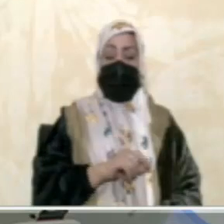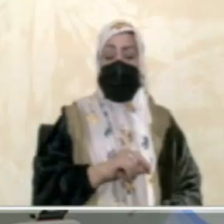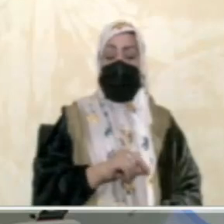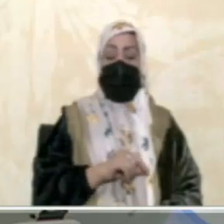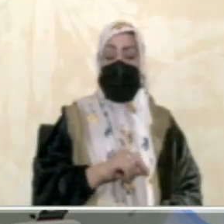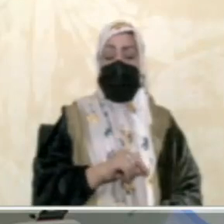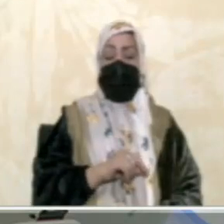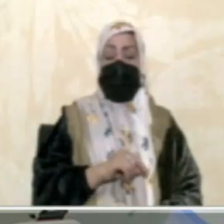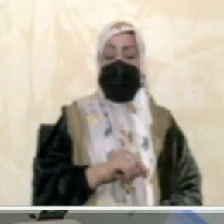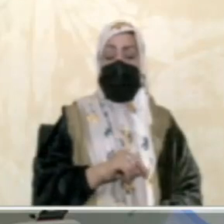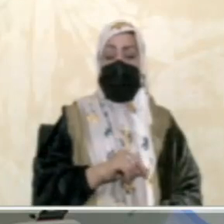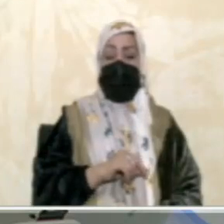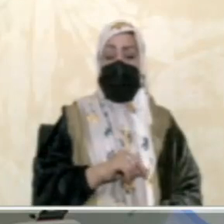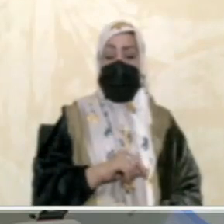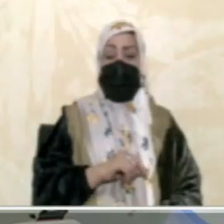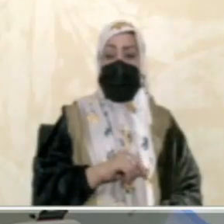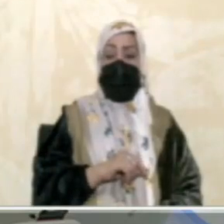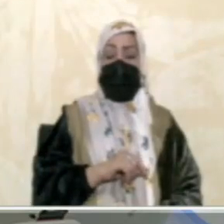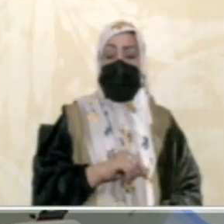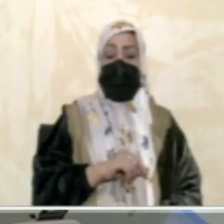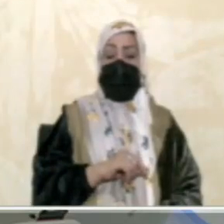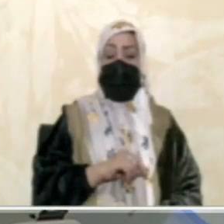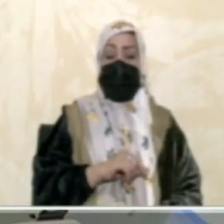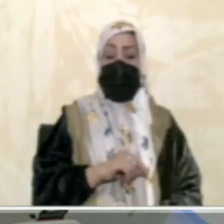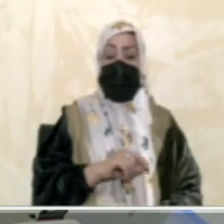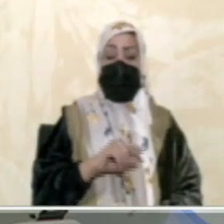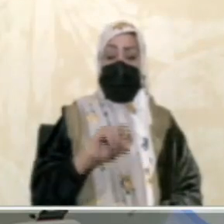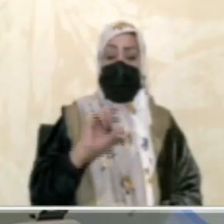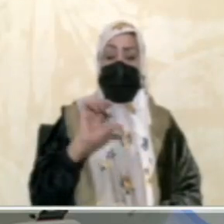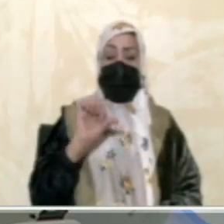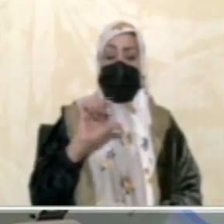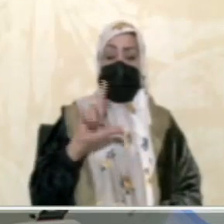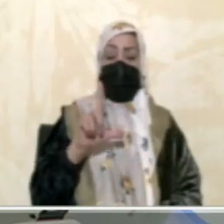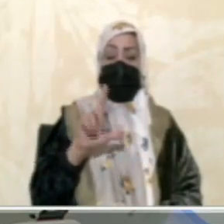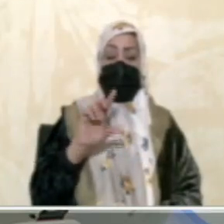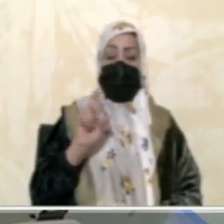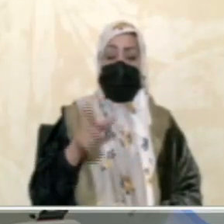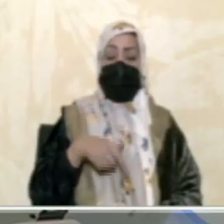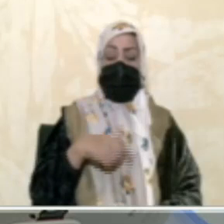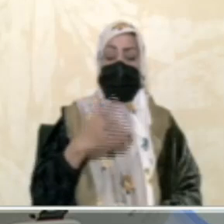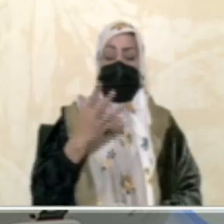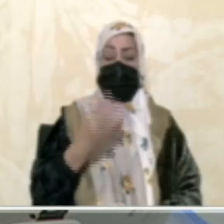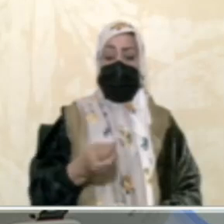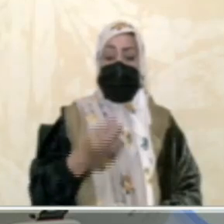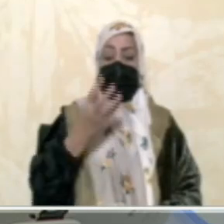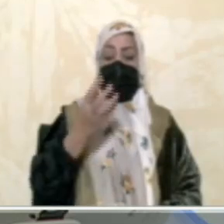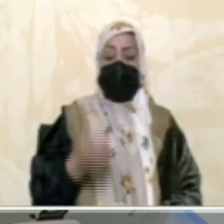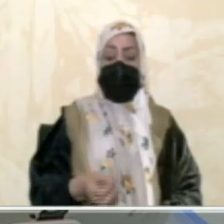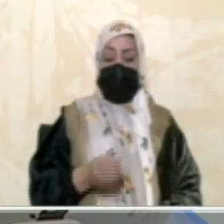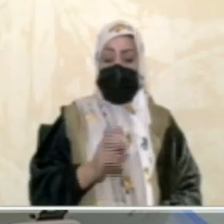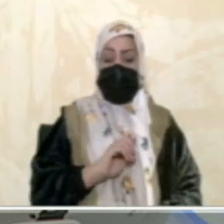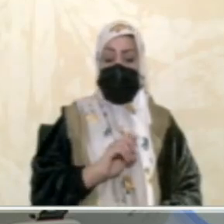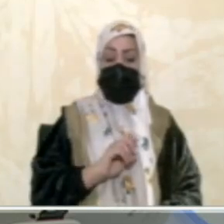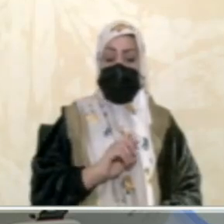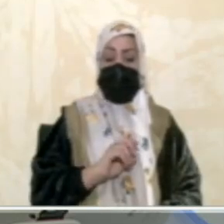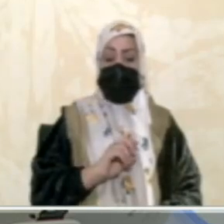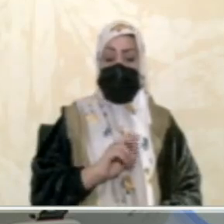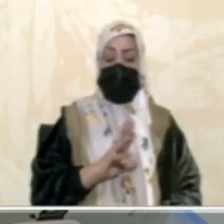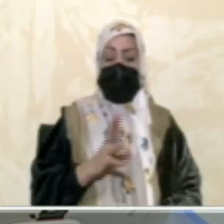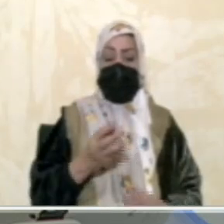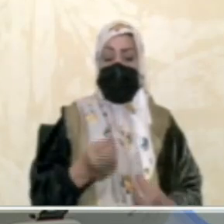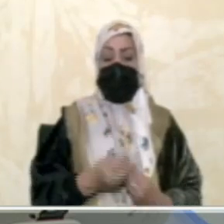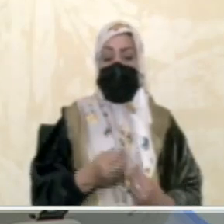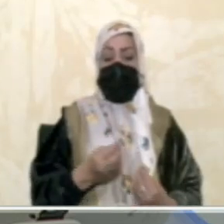ولدوا بنتي اختك ولد وبنت اختك هل هو من المحارب نعم من المحارم لان ابن